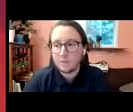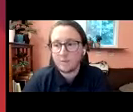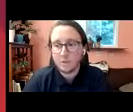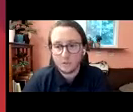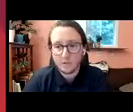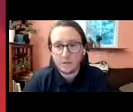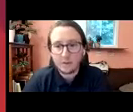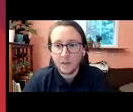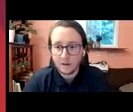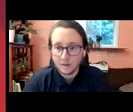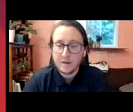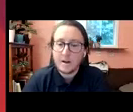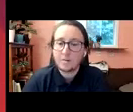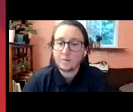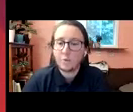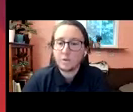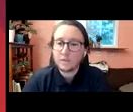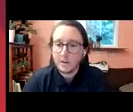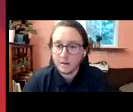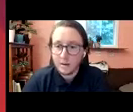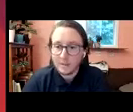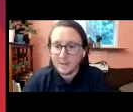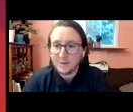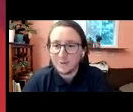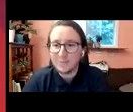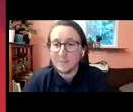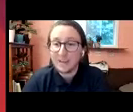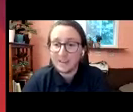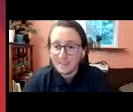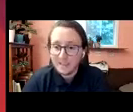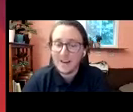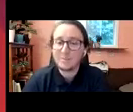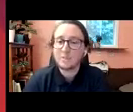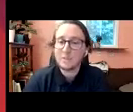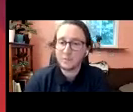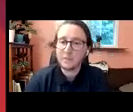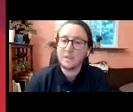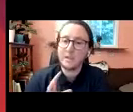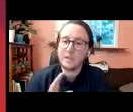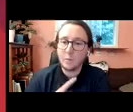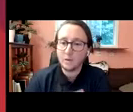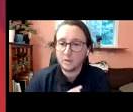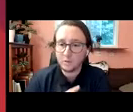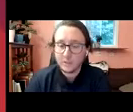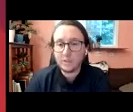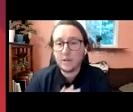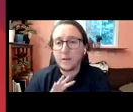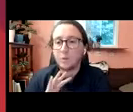article. Nous sommes tous dans un entretien avec relation avec le système de santé.